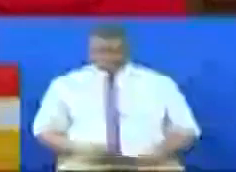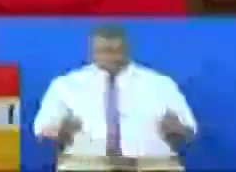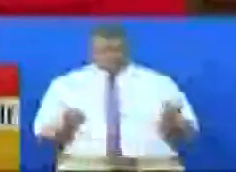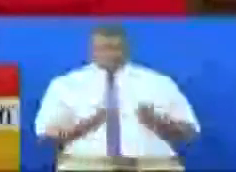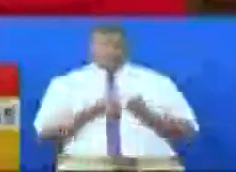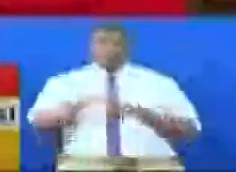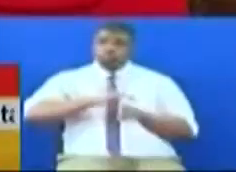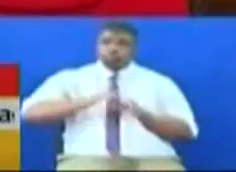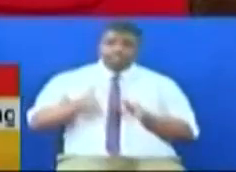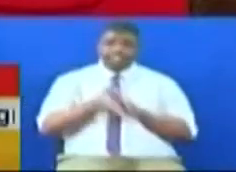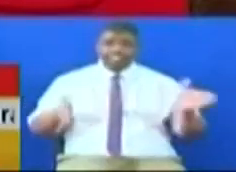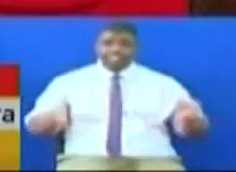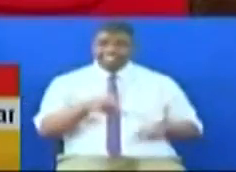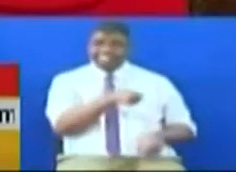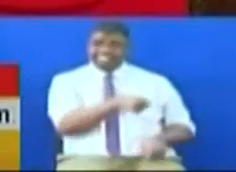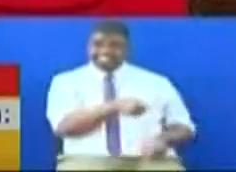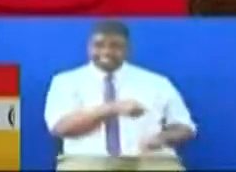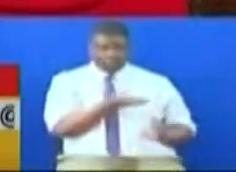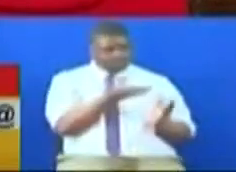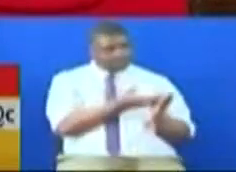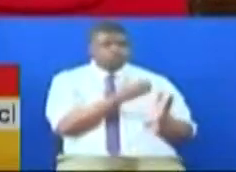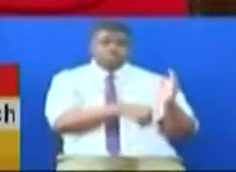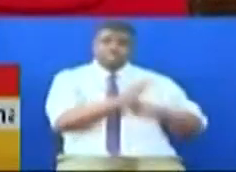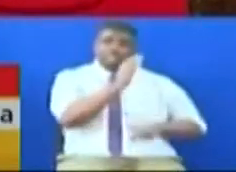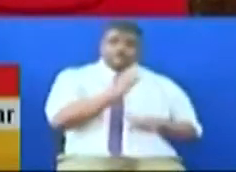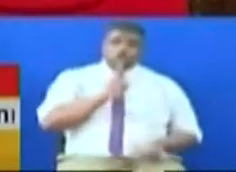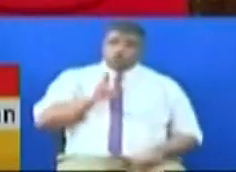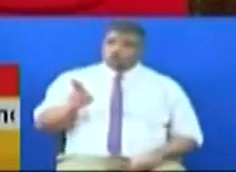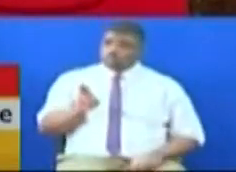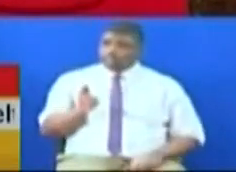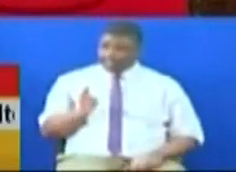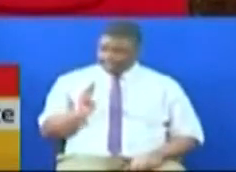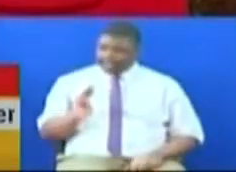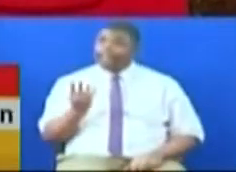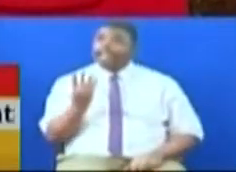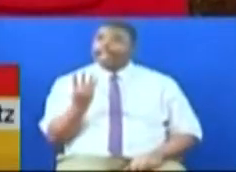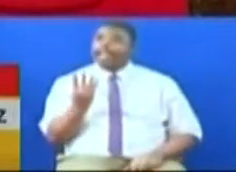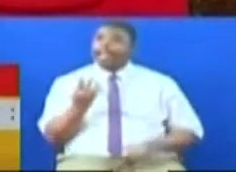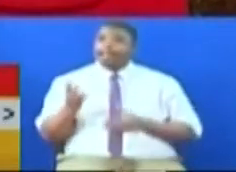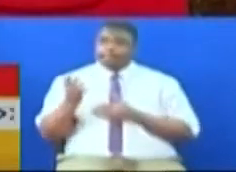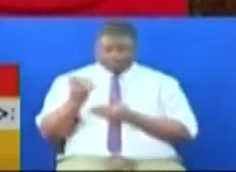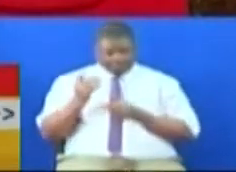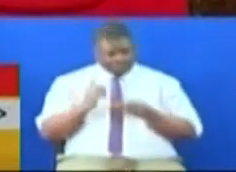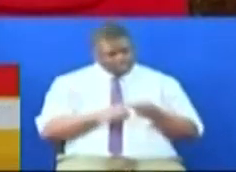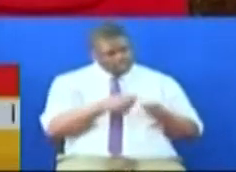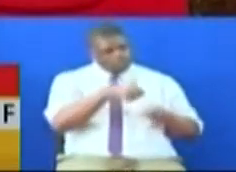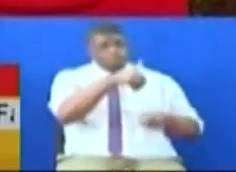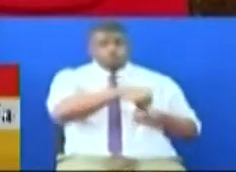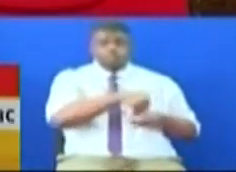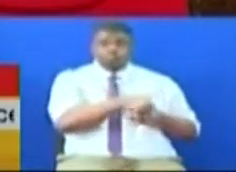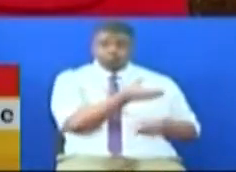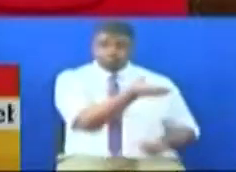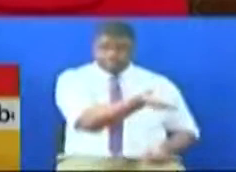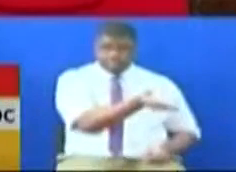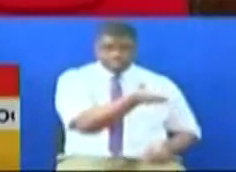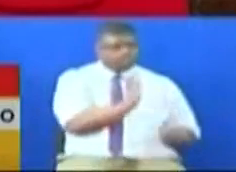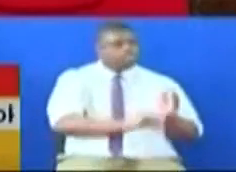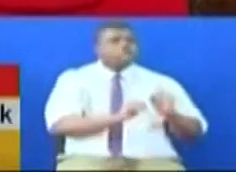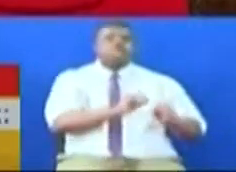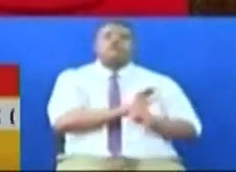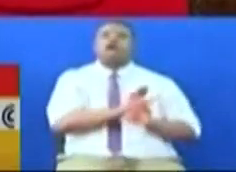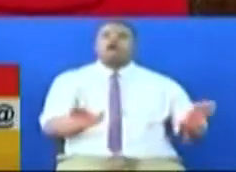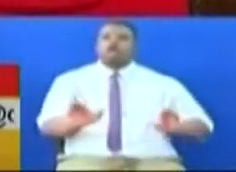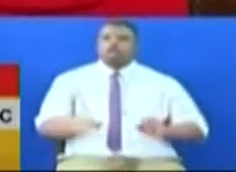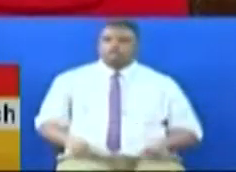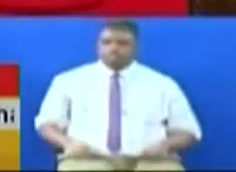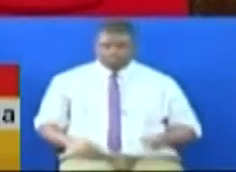mapendekezo ya ziada kwenye baadhi ya hoja 4 ambazo waheshimiwa wabunge wenzangu kwa sehemu nyingine na wao pia wamejaribu kuzichangia. Eneo